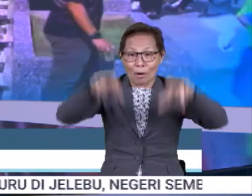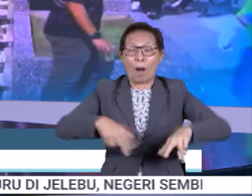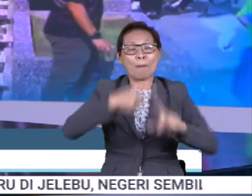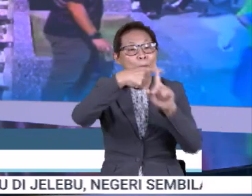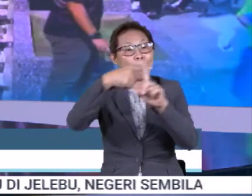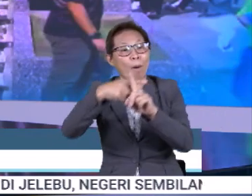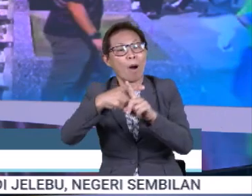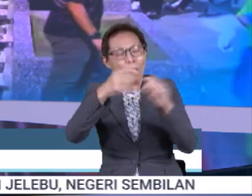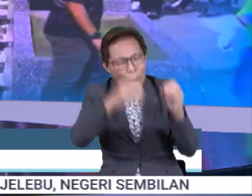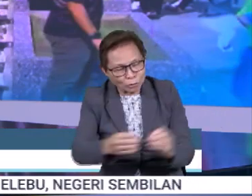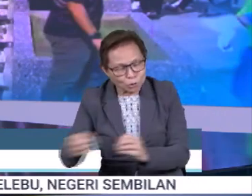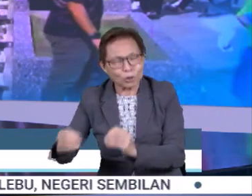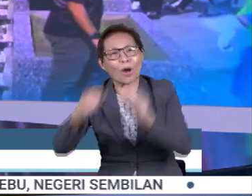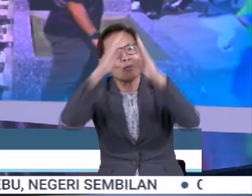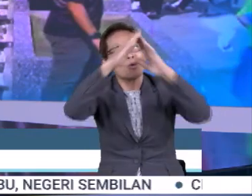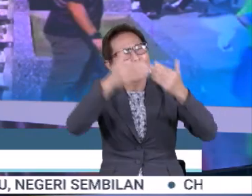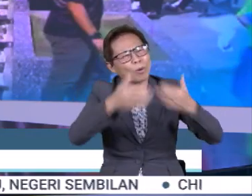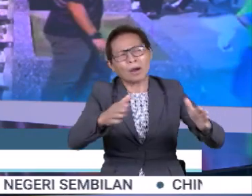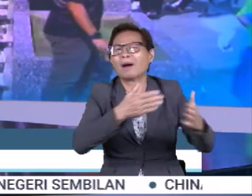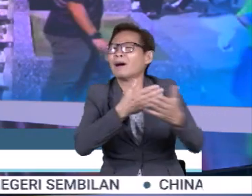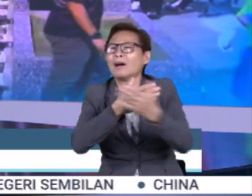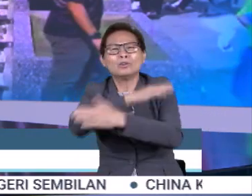rumah terbuka tanpa mengira bangsa.